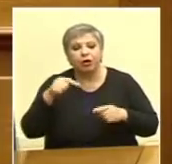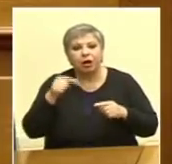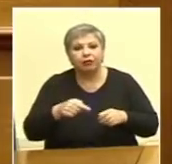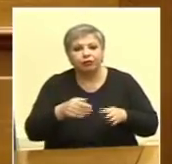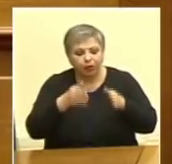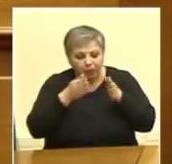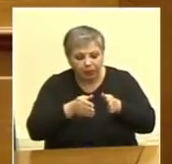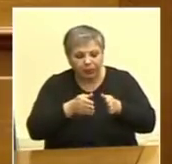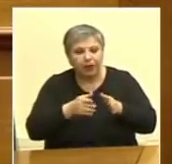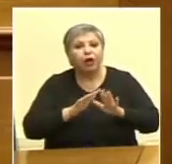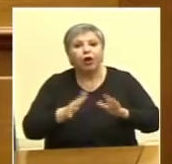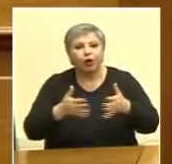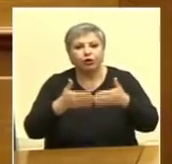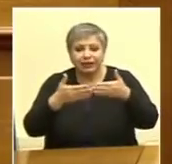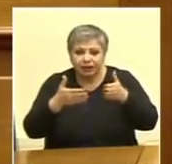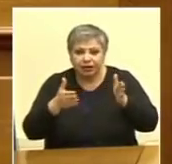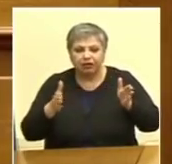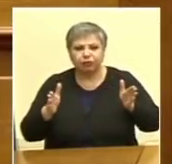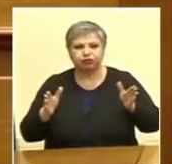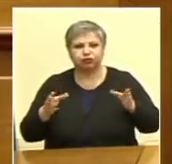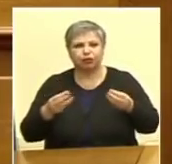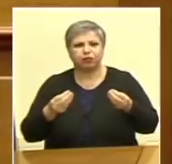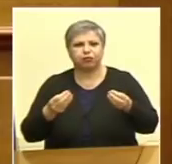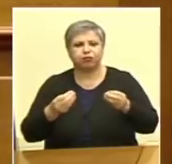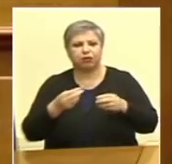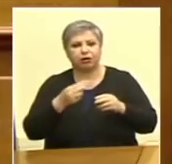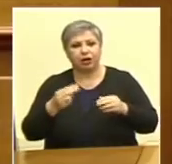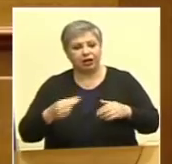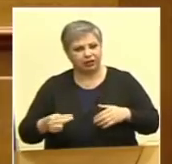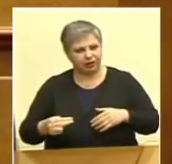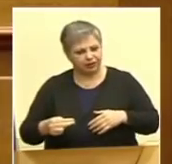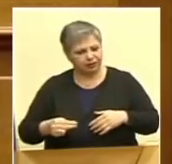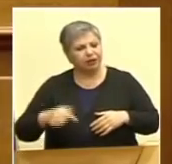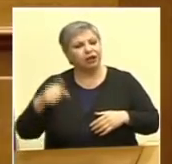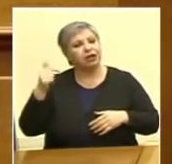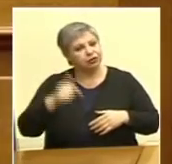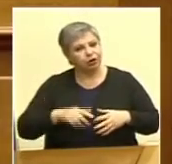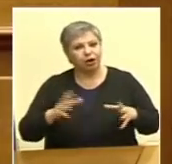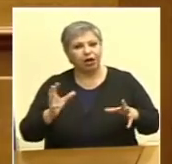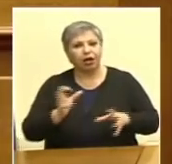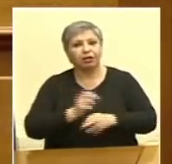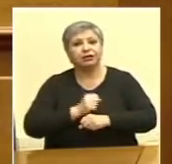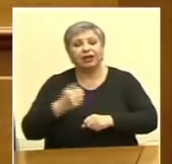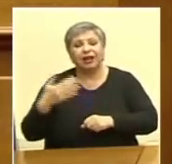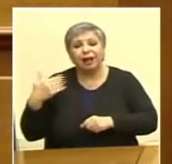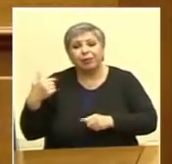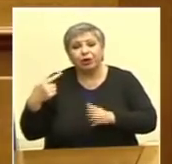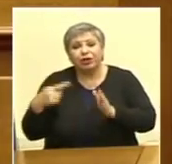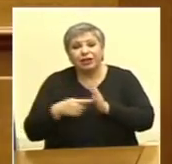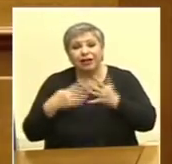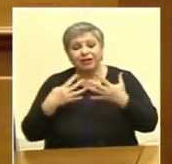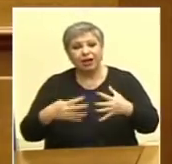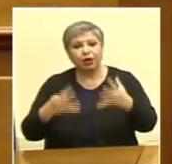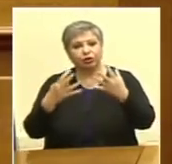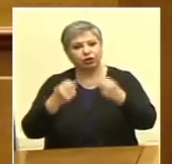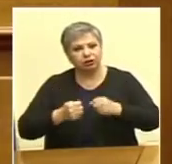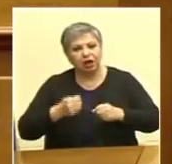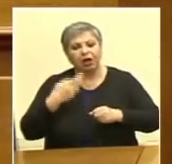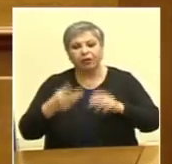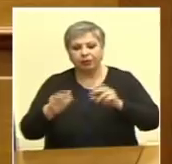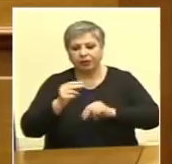Λύσαμε λοιπόν ένα πρόβλημα που είχαν όλες οι κυβερνήσεις στον τόπο από τη δεκαετία του 90 και μετά. Έχουμε ένα